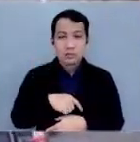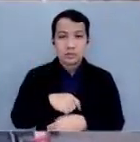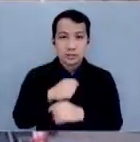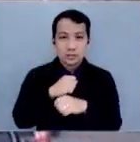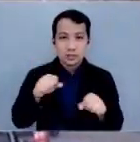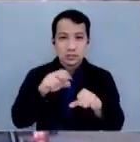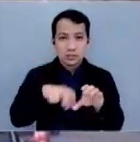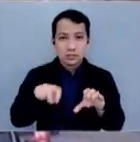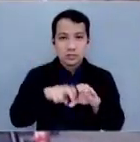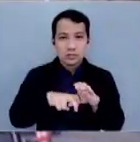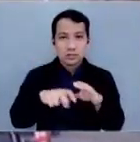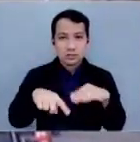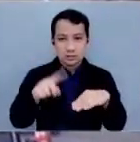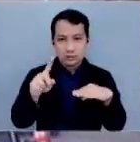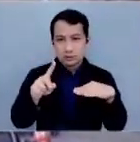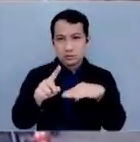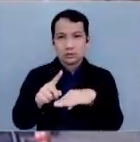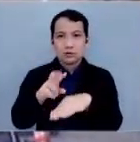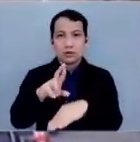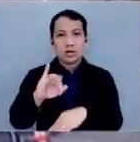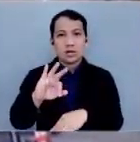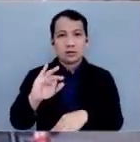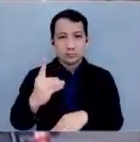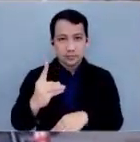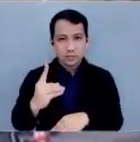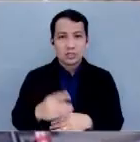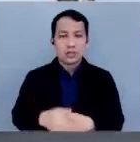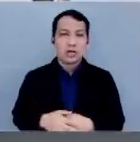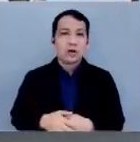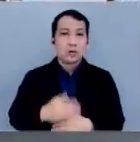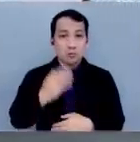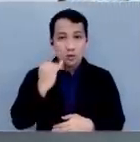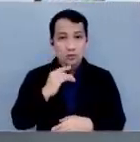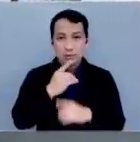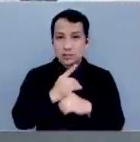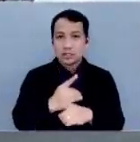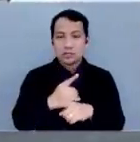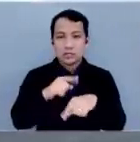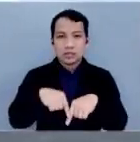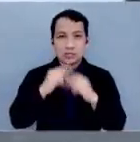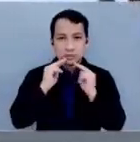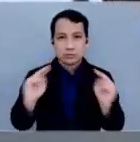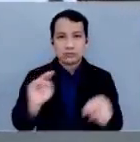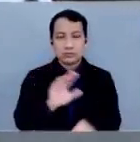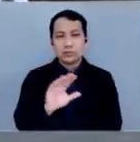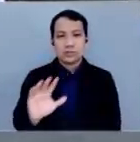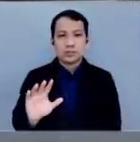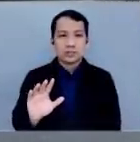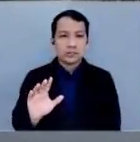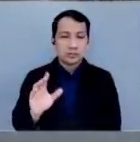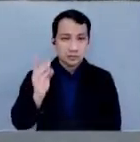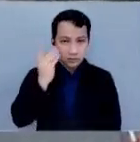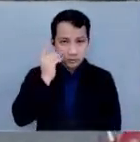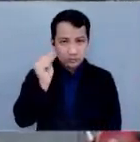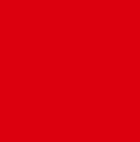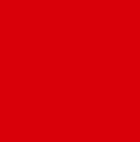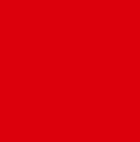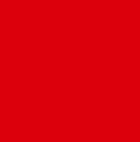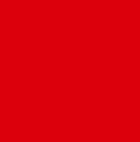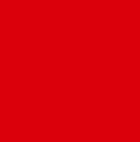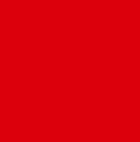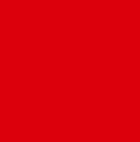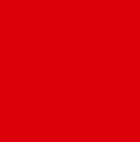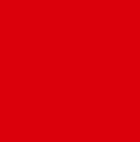ang mga Radio Frequency Identification o RFID para iwas aberya. Nagbabalita mula sa frontline, Dave Abuel, News 5.